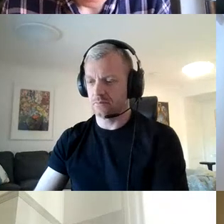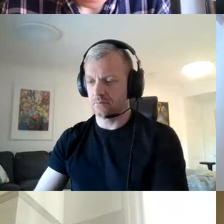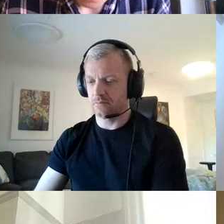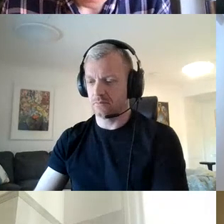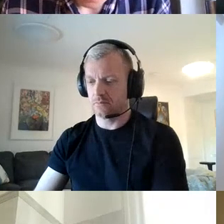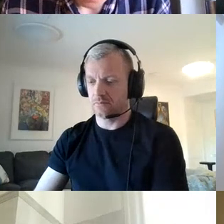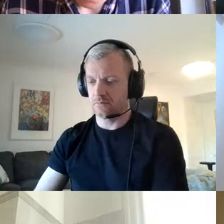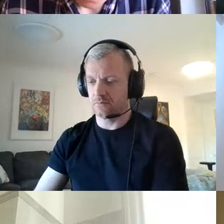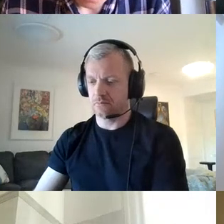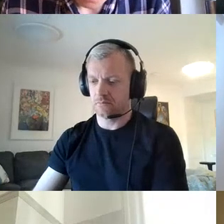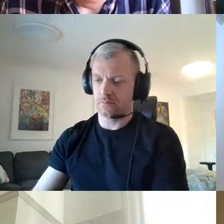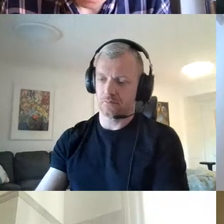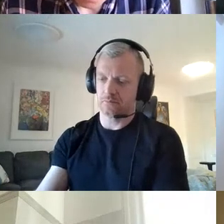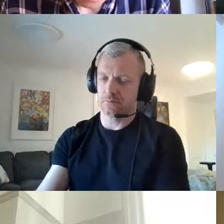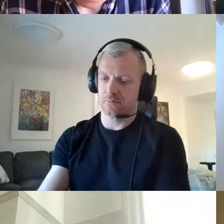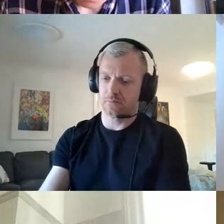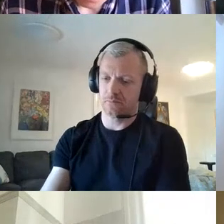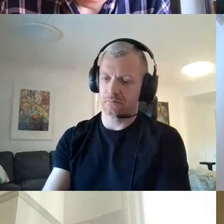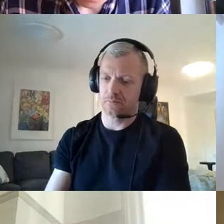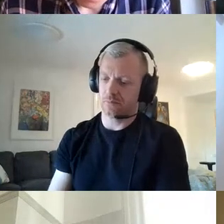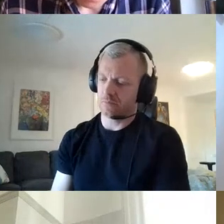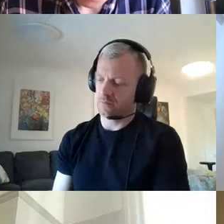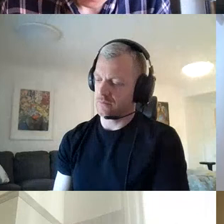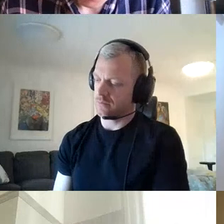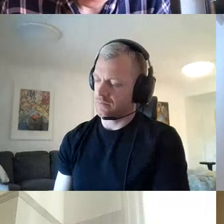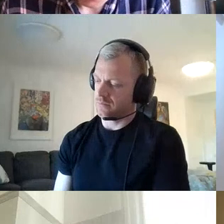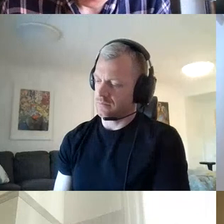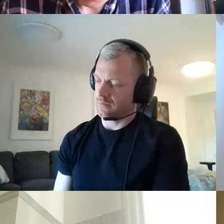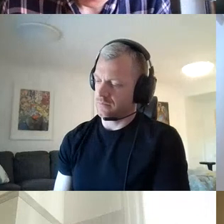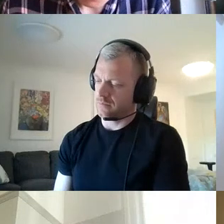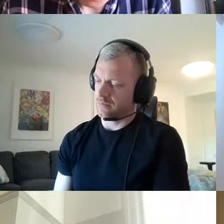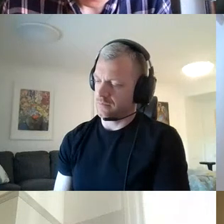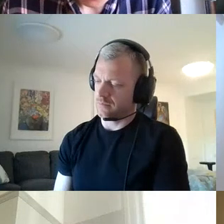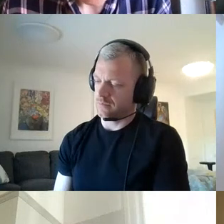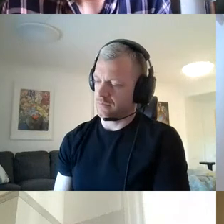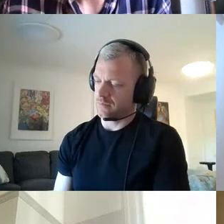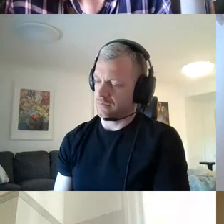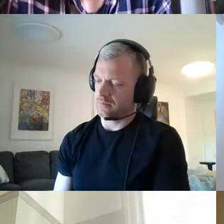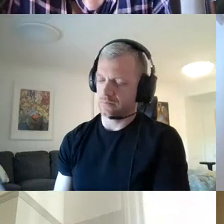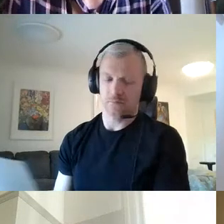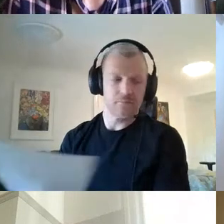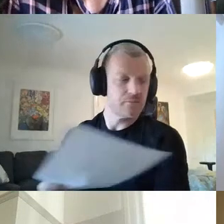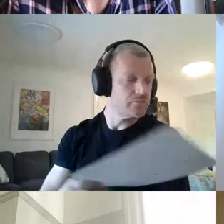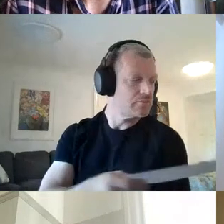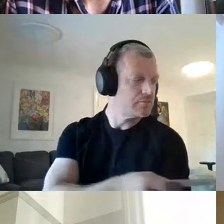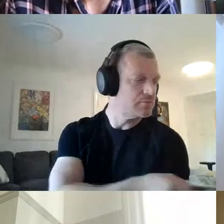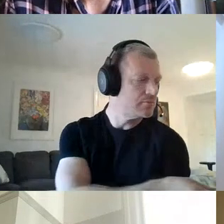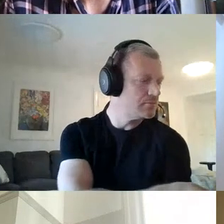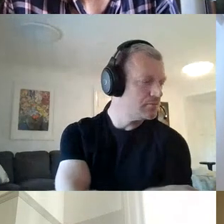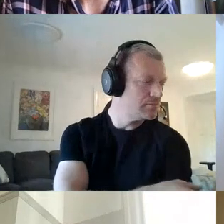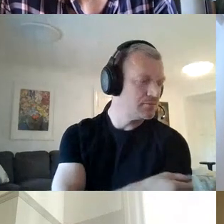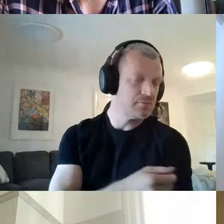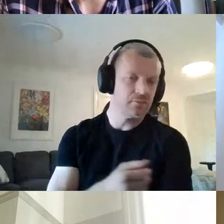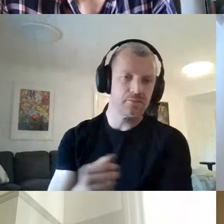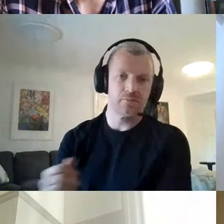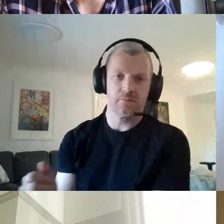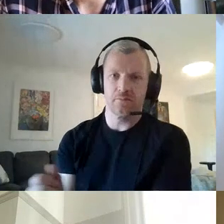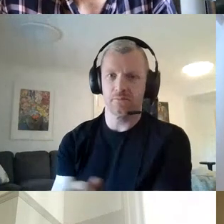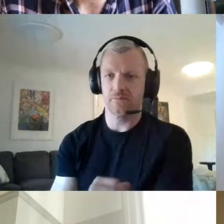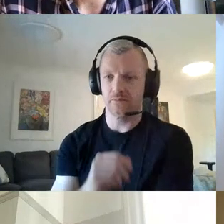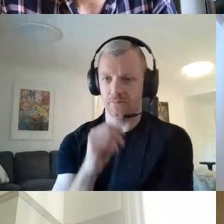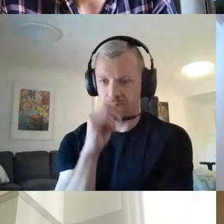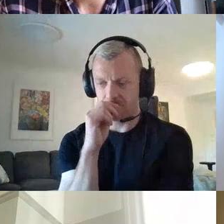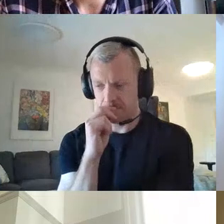nu suttit ute i skärgården och varit på det här mötet. Men eftersom jag leder det måste jag vara fysiskt på plats. Så att det